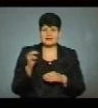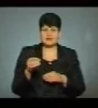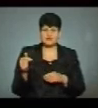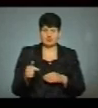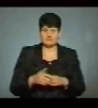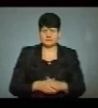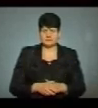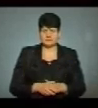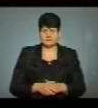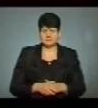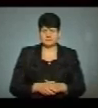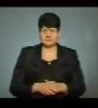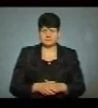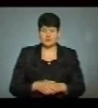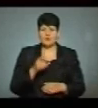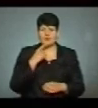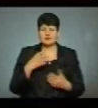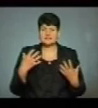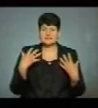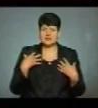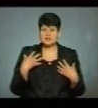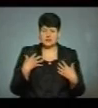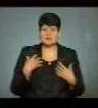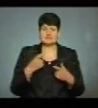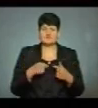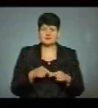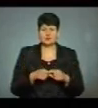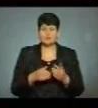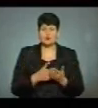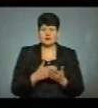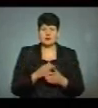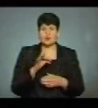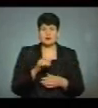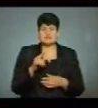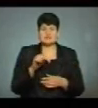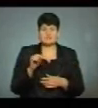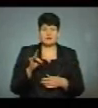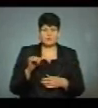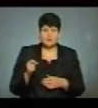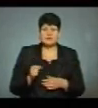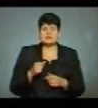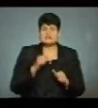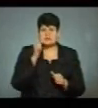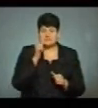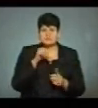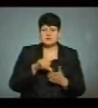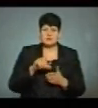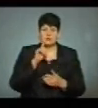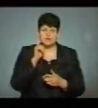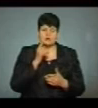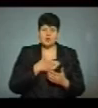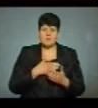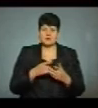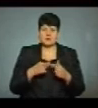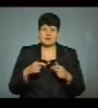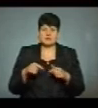гривень. За словами начальниці відділу молодіжної політики міськради Ольги Заверухи, завтра представників молодіжних громадських